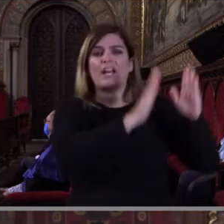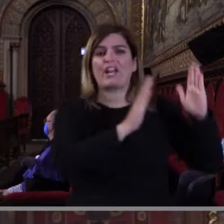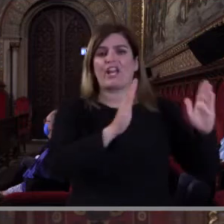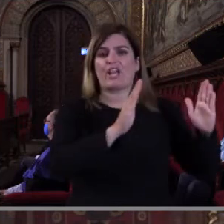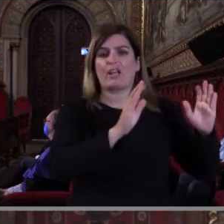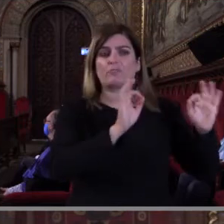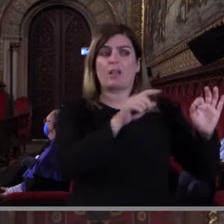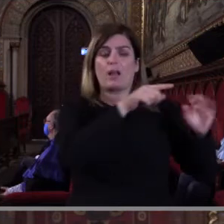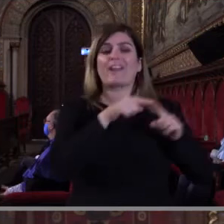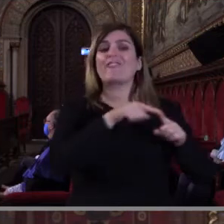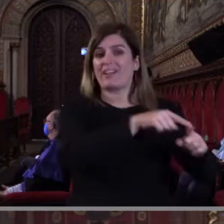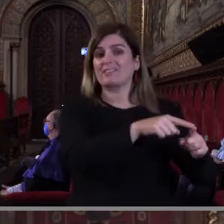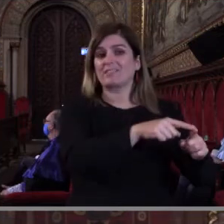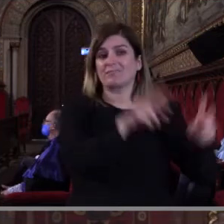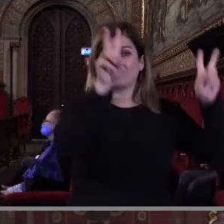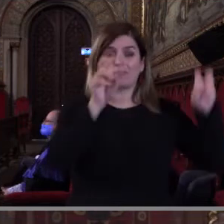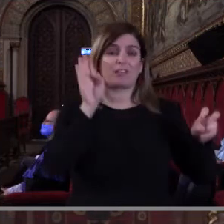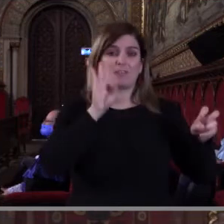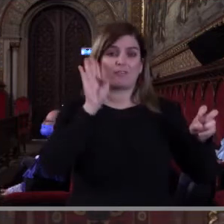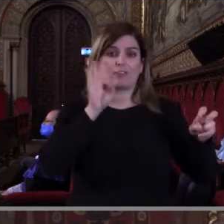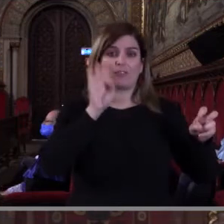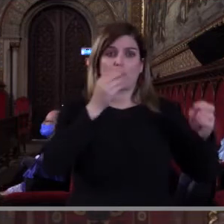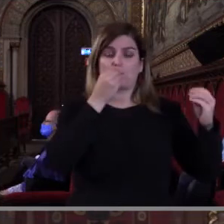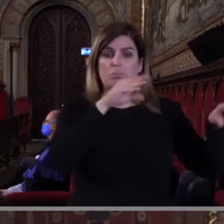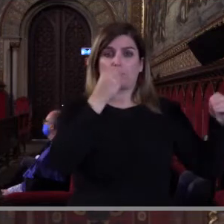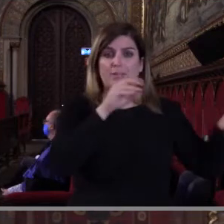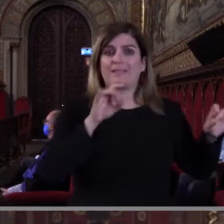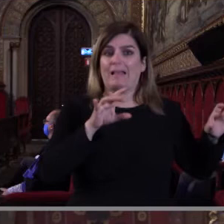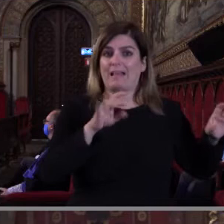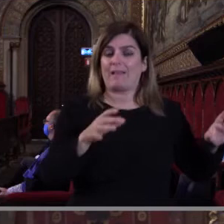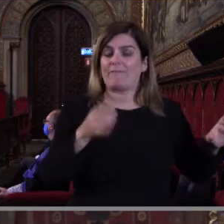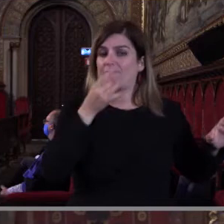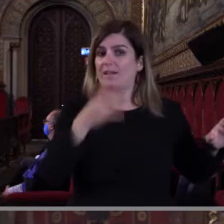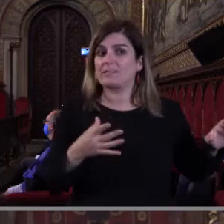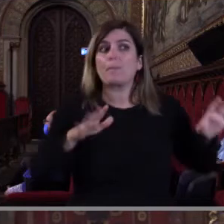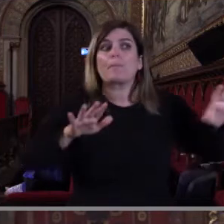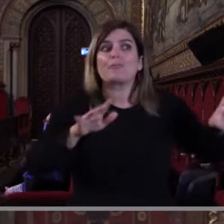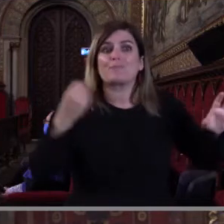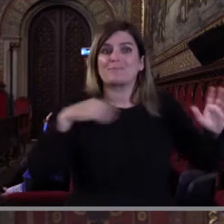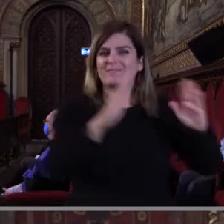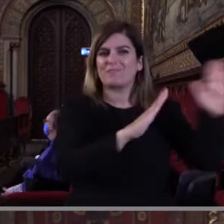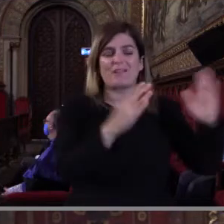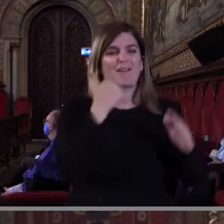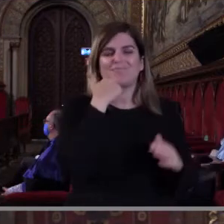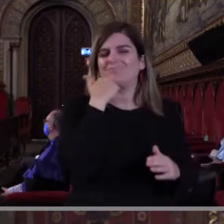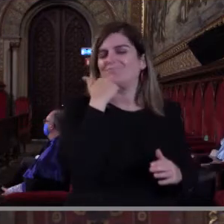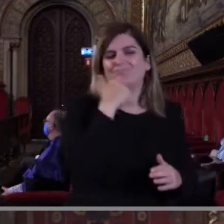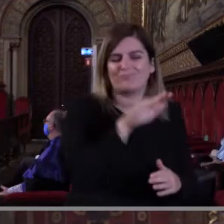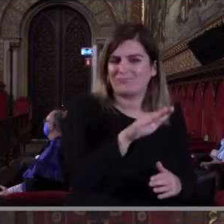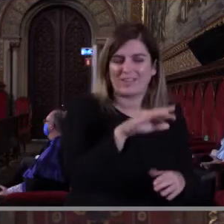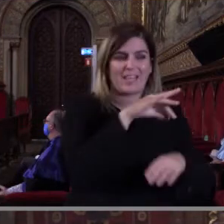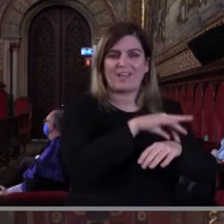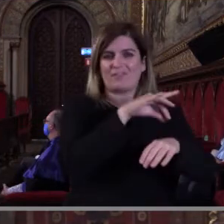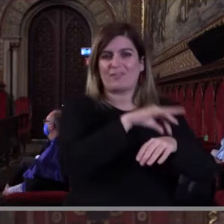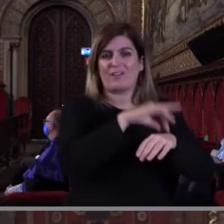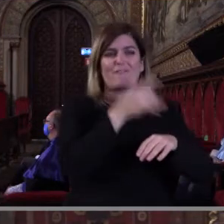de referència de malalties infeccioses d'alta transmissibilitat. El que no sabíem aleshores és que la malaltia era